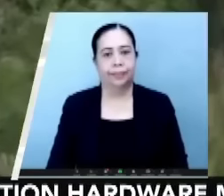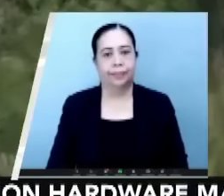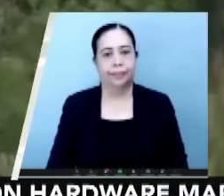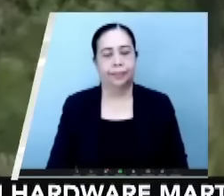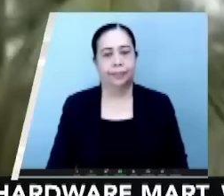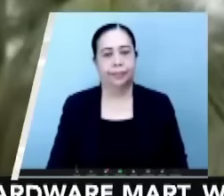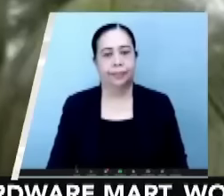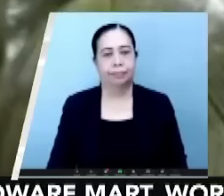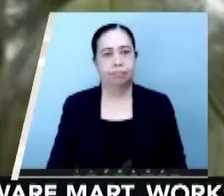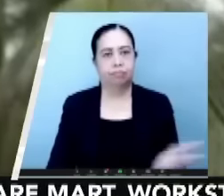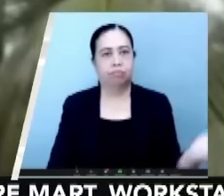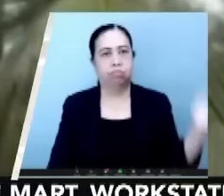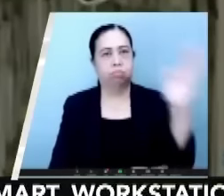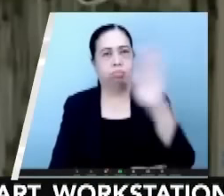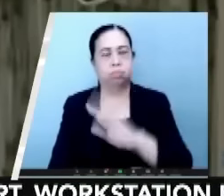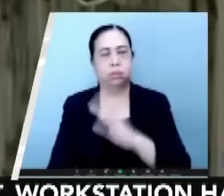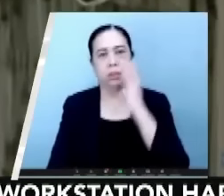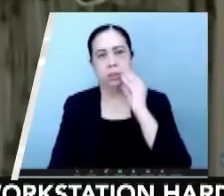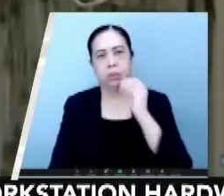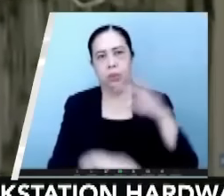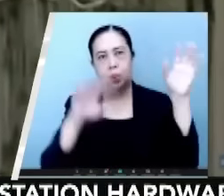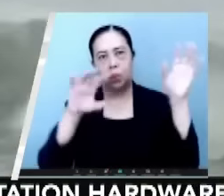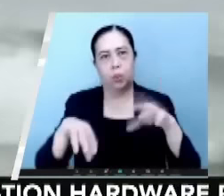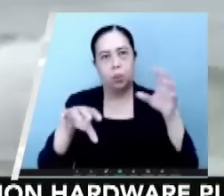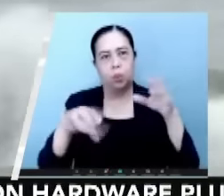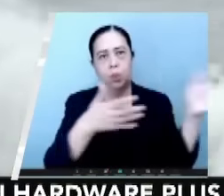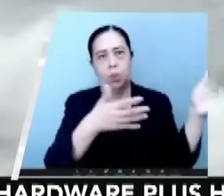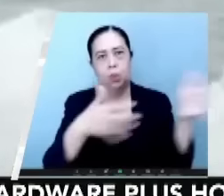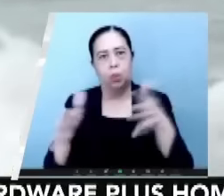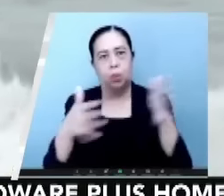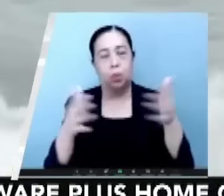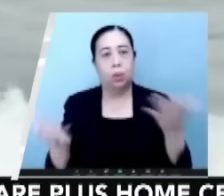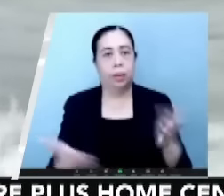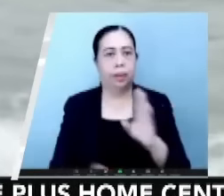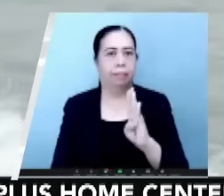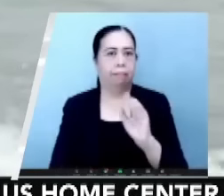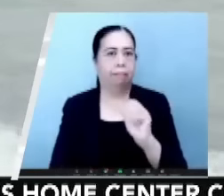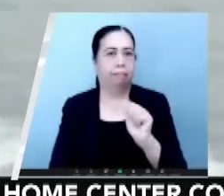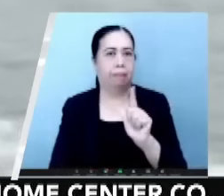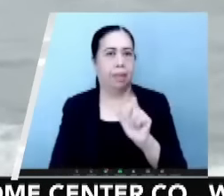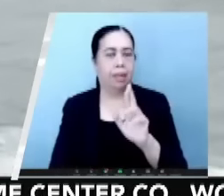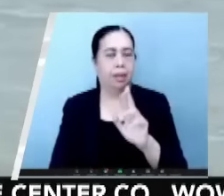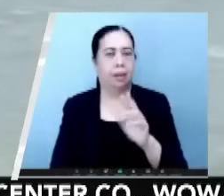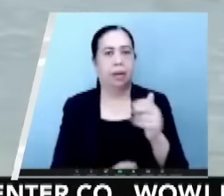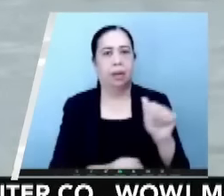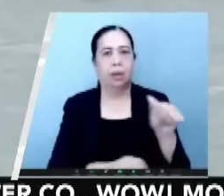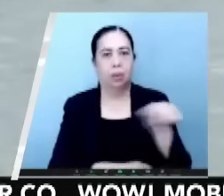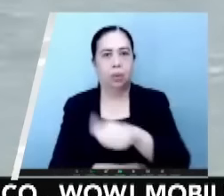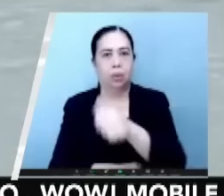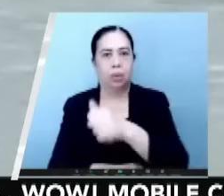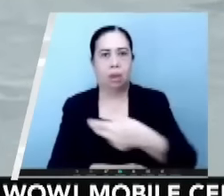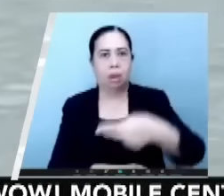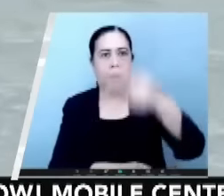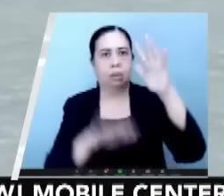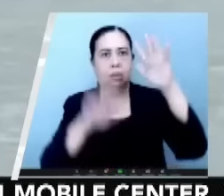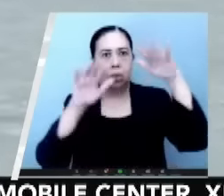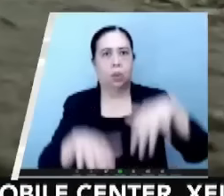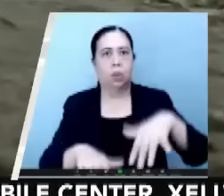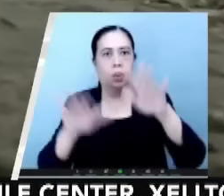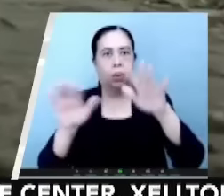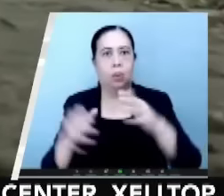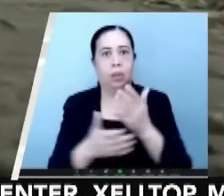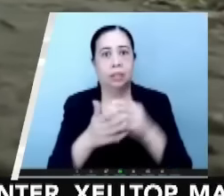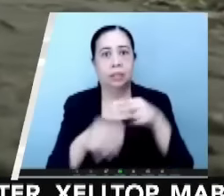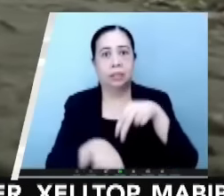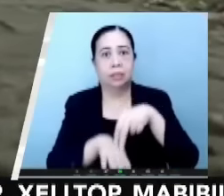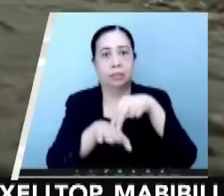Maghapong naranasan ang pabugso-bugsong hangin sa Baler, Aurora. Matataas ang alon sa baybayin na sinamantala ng ilang surfer.